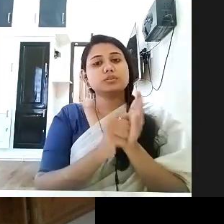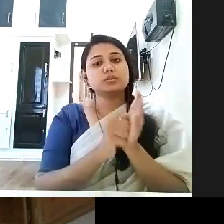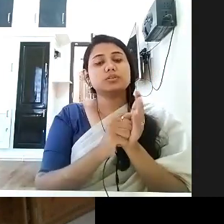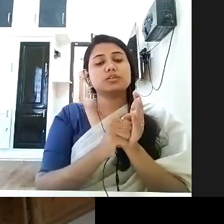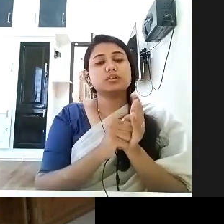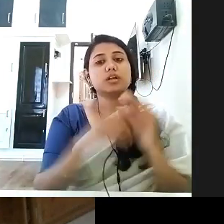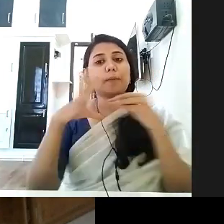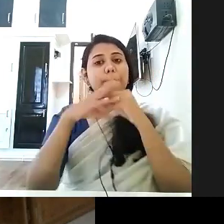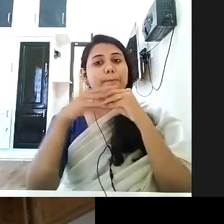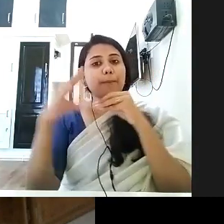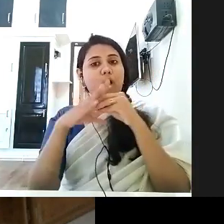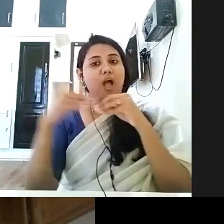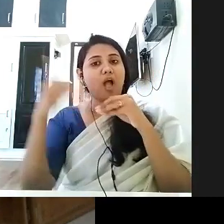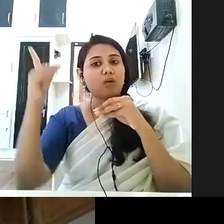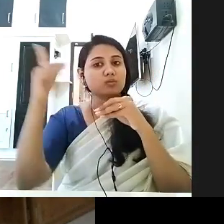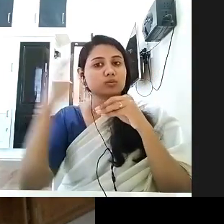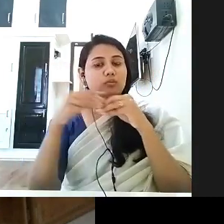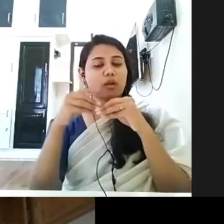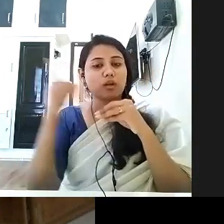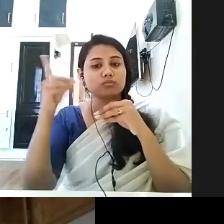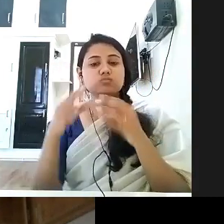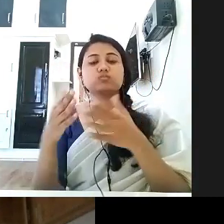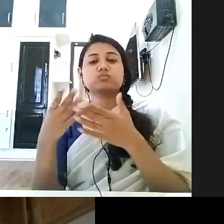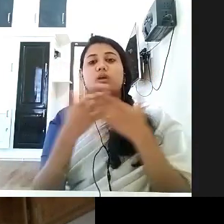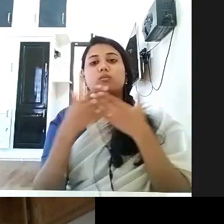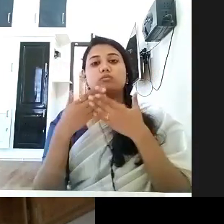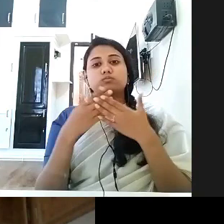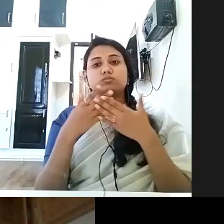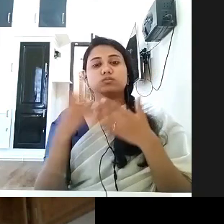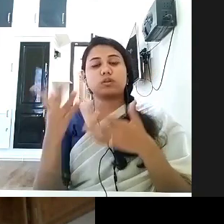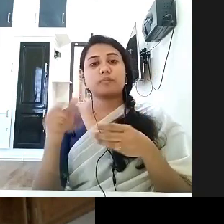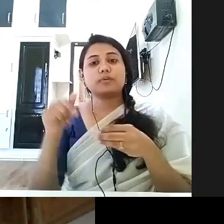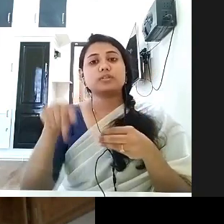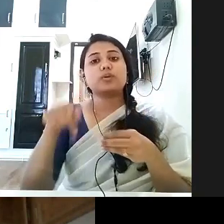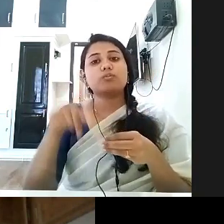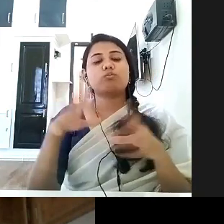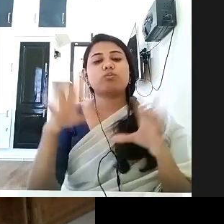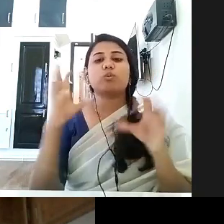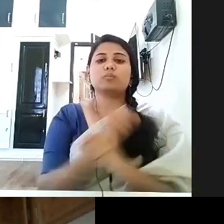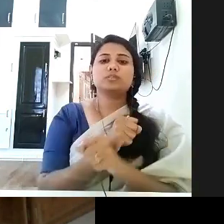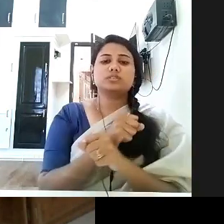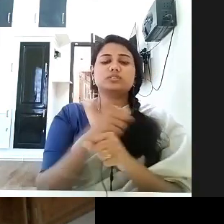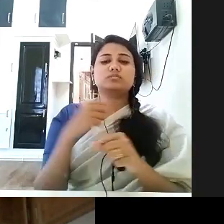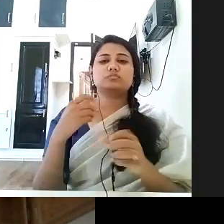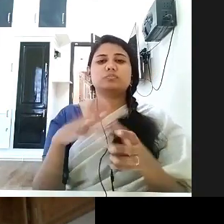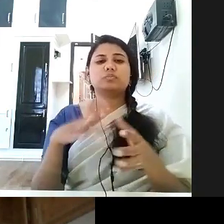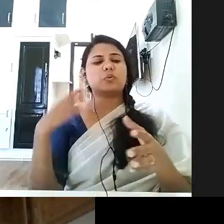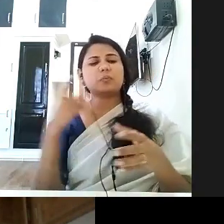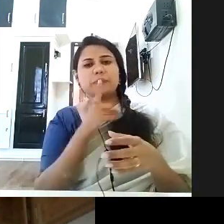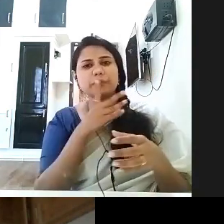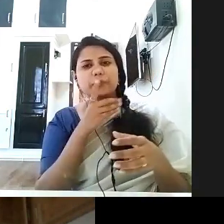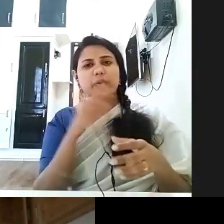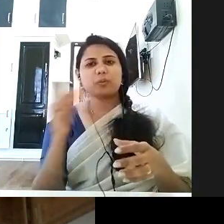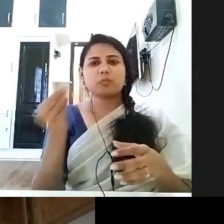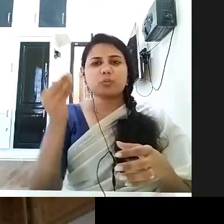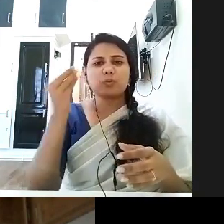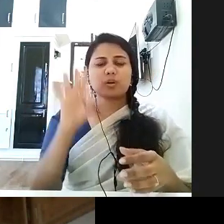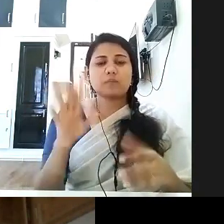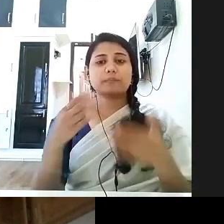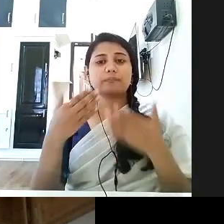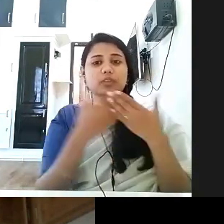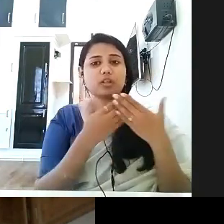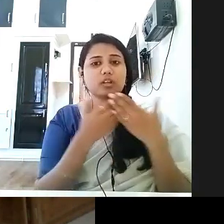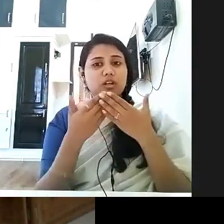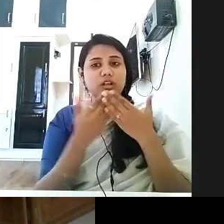ബാംഗ്ലൂരിലാണ് കാണിക്കല്. അപ്പൊ അവിടെ കാണിക്കാൻ പറ്റാറില്ല. അപ്പൊ ഇപ്പൊ മോന് ഭയങ്കര വേദനകൾ പറയുന്നുണ്ട്. പിന്നെ പഠിക്കാൻ പോലും